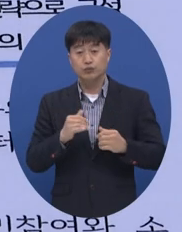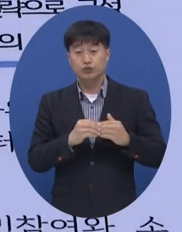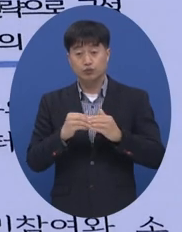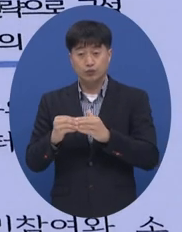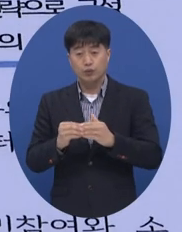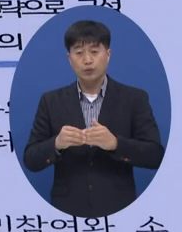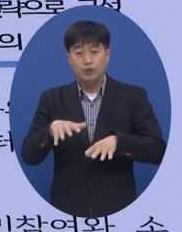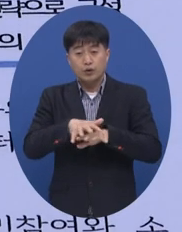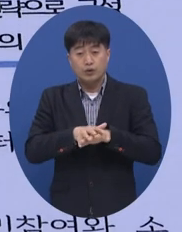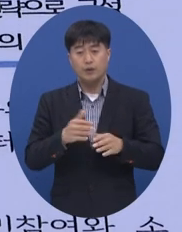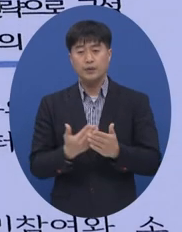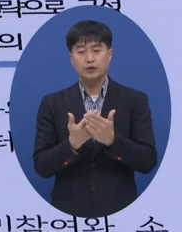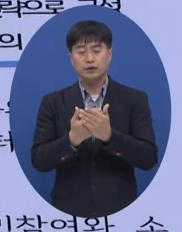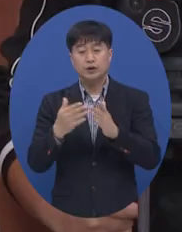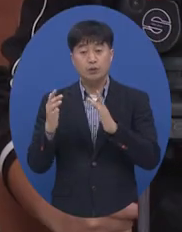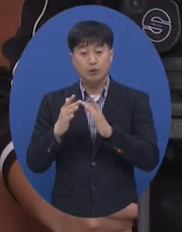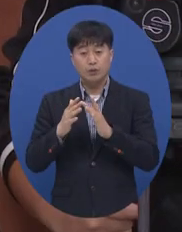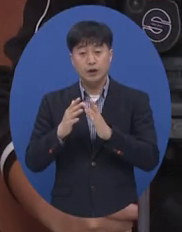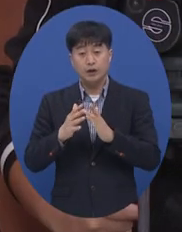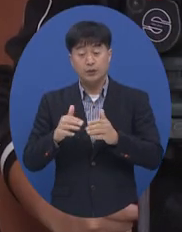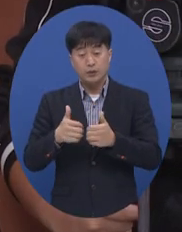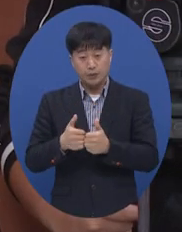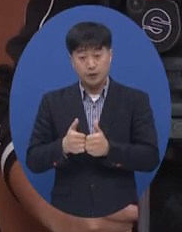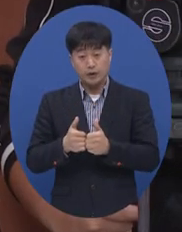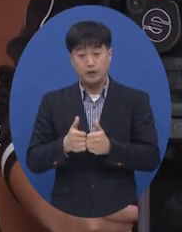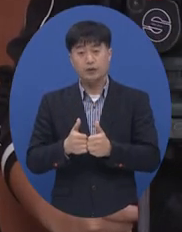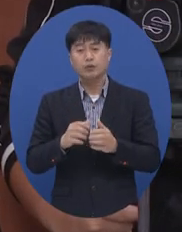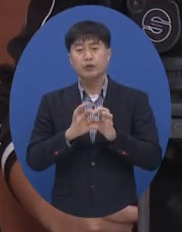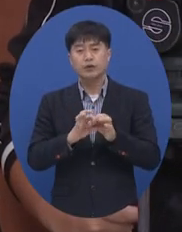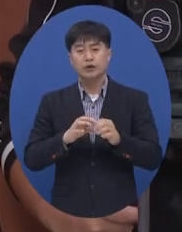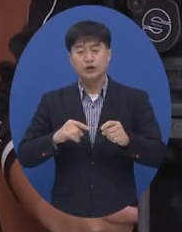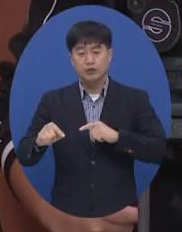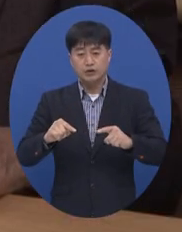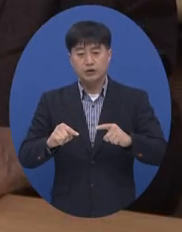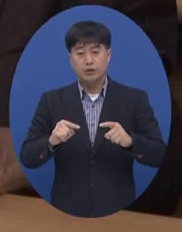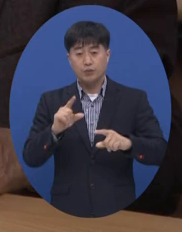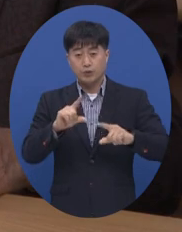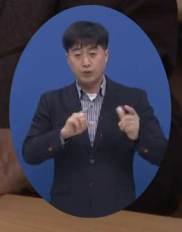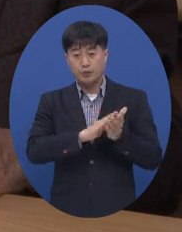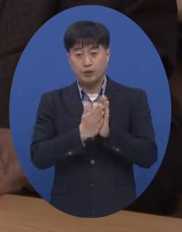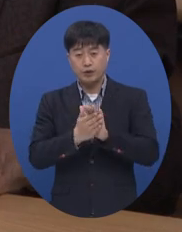네트워크 활성화와 온라인 의제 플랫폼 운영 등을 통해 행정 패러다임